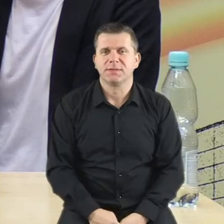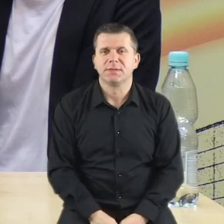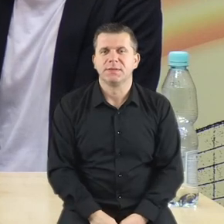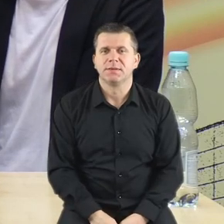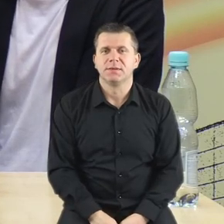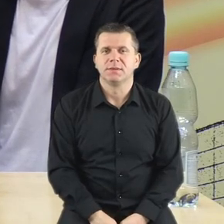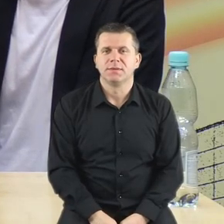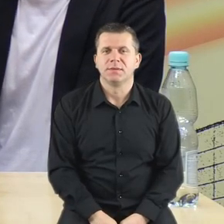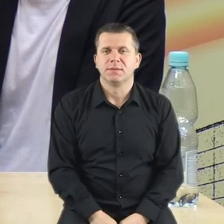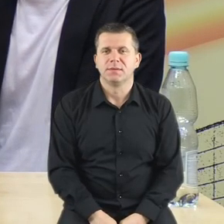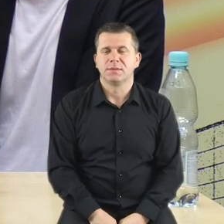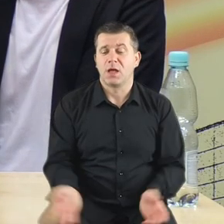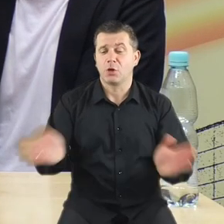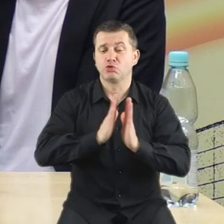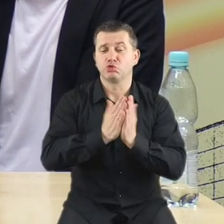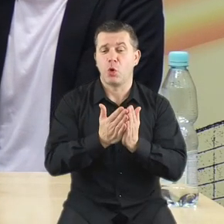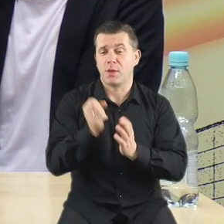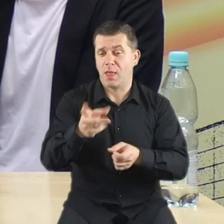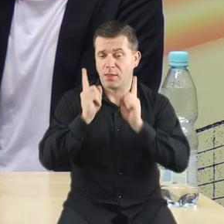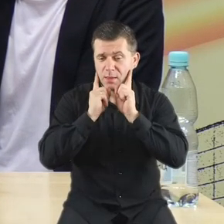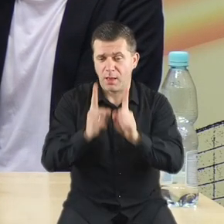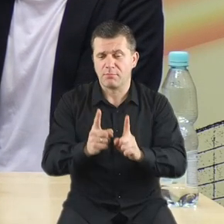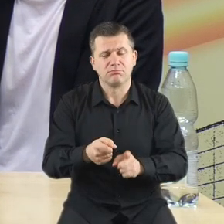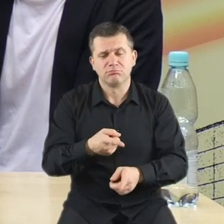W ogóle jest tak, że książka tak naprawdę nie ma szans z ekranem.